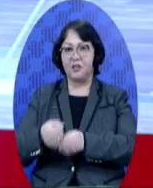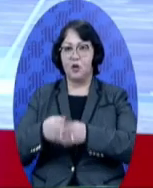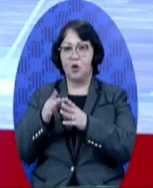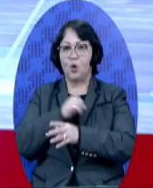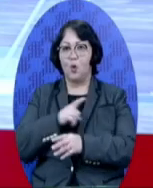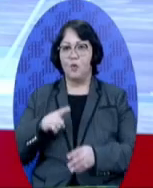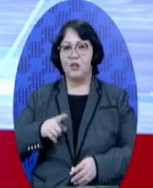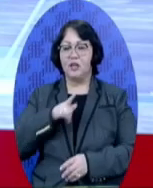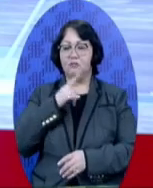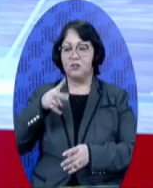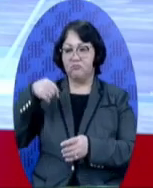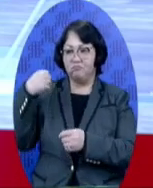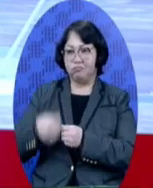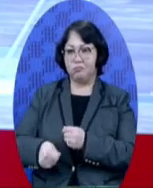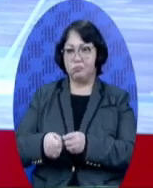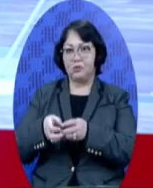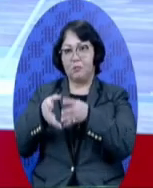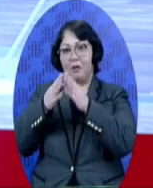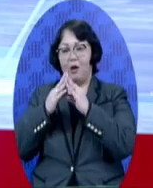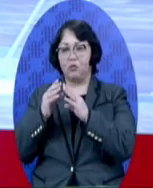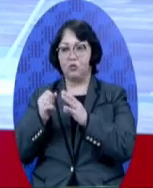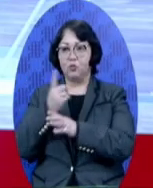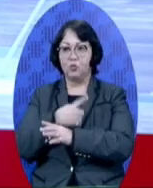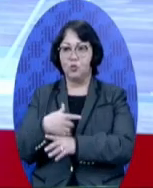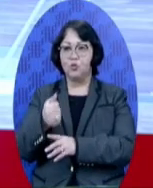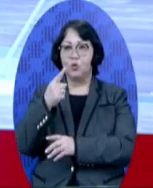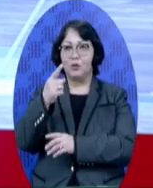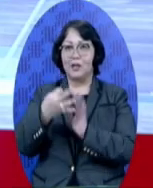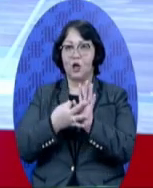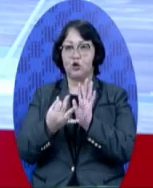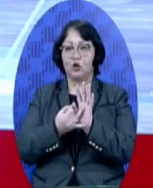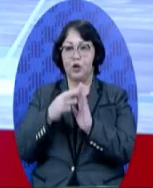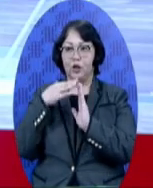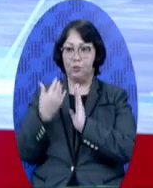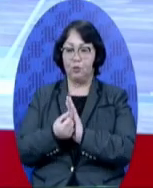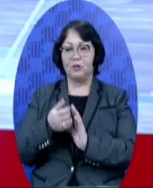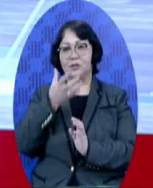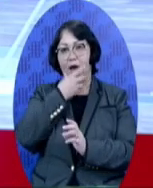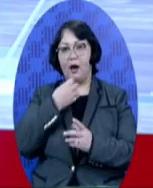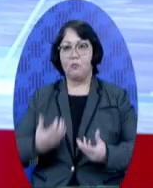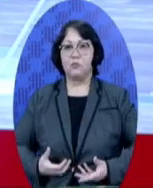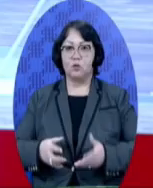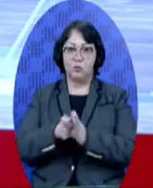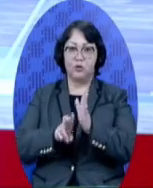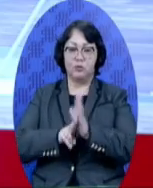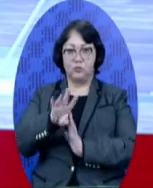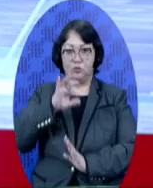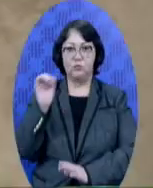хөвчлийн хөрөнгө оруулалтаар хийсэн бүтээн байгуулалтын үр дүнд 187 айл 5 тухтай амжирах боломж бүрдэж байна.